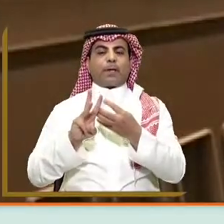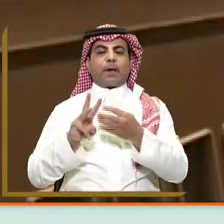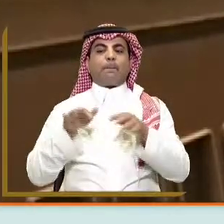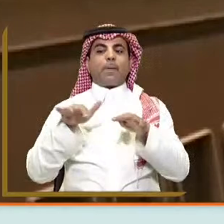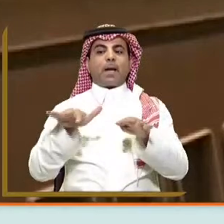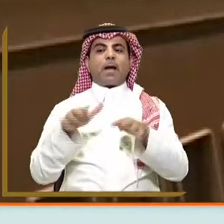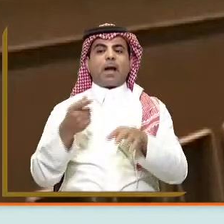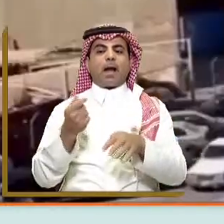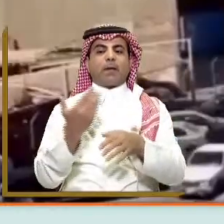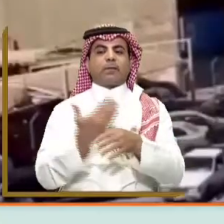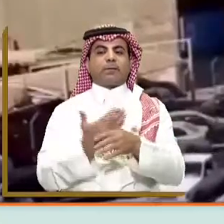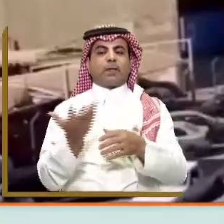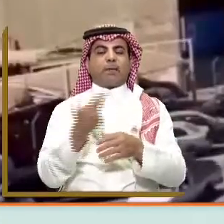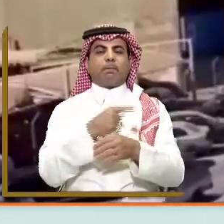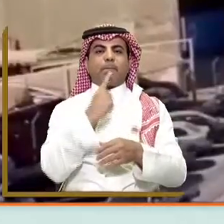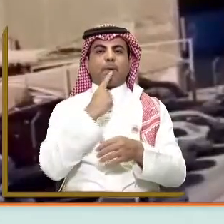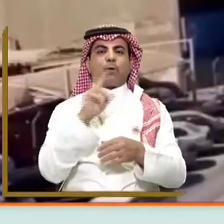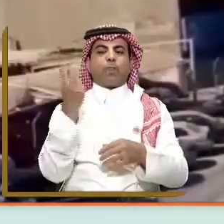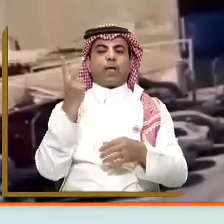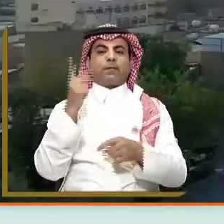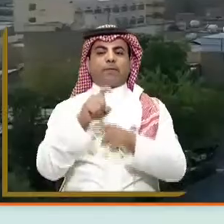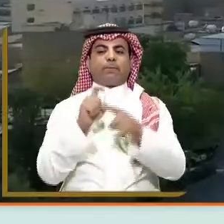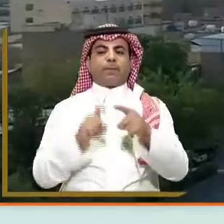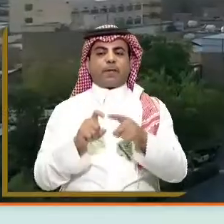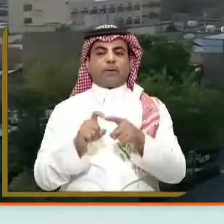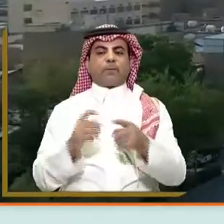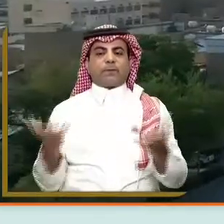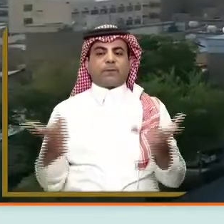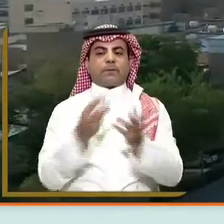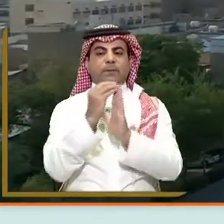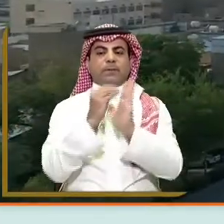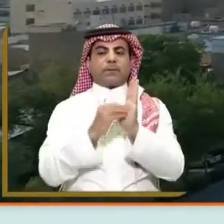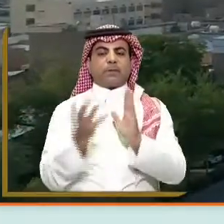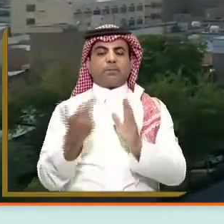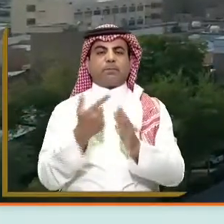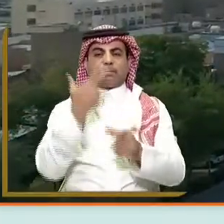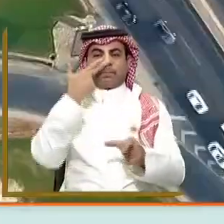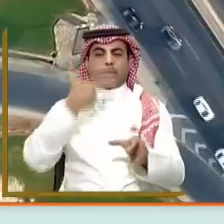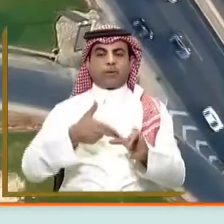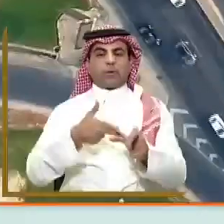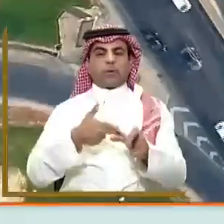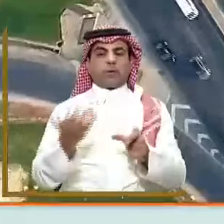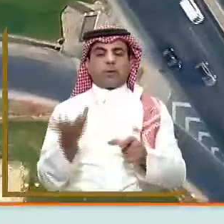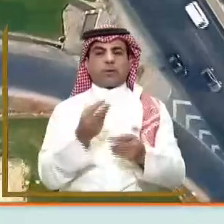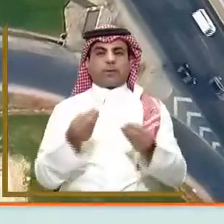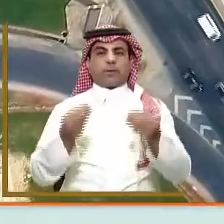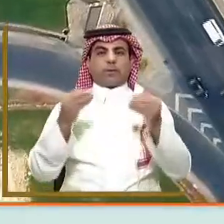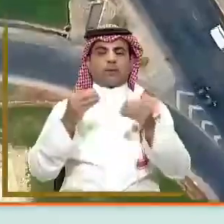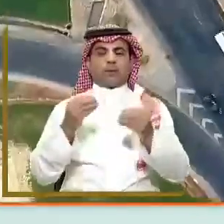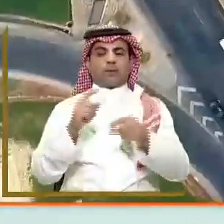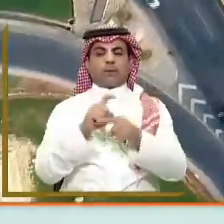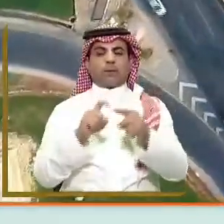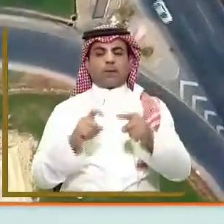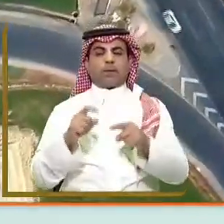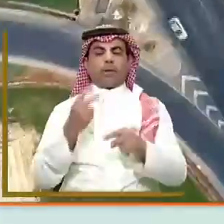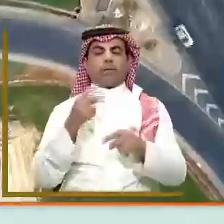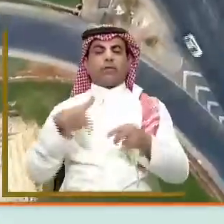ريال بنسبة تجاوزت 112%، فيما سجلت الصادرات الغير بترولية ارتفاعا بنسبة